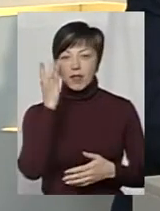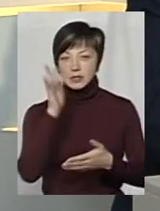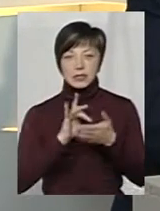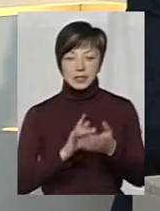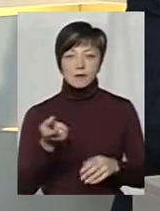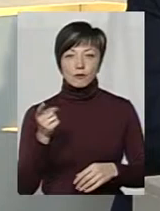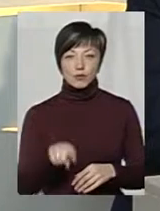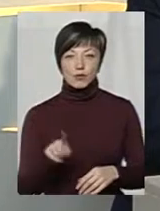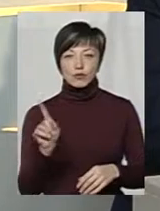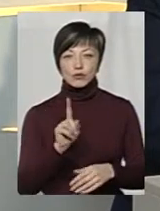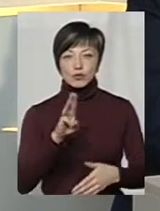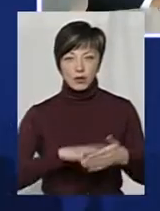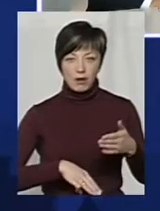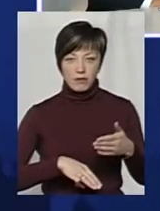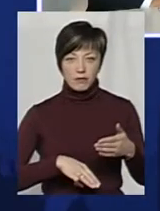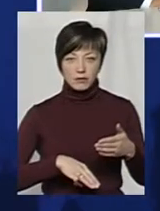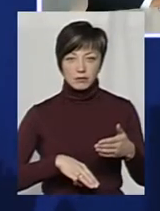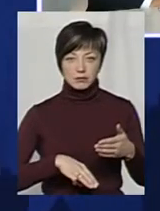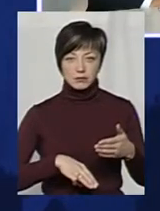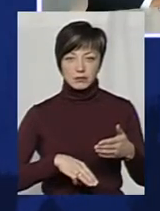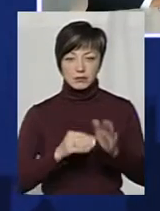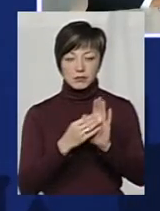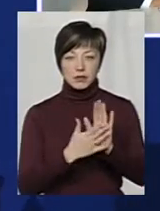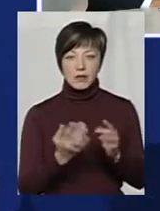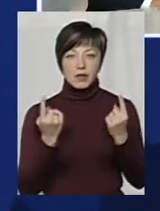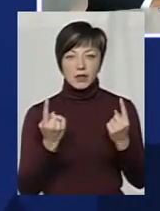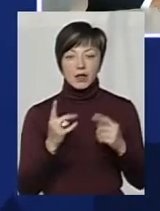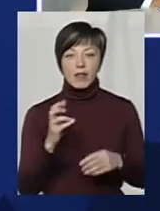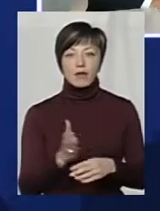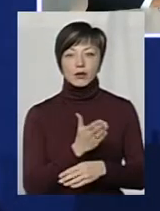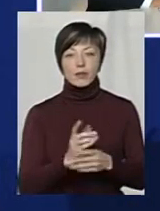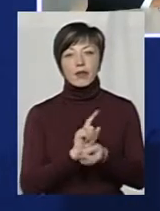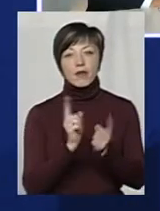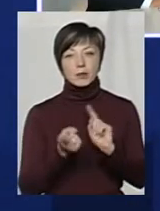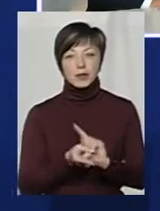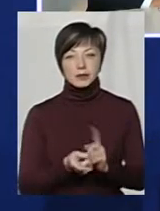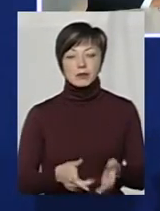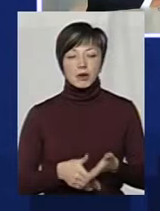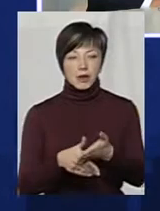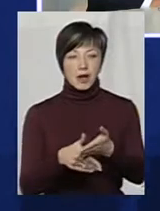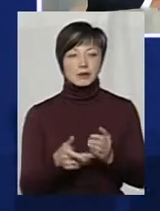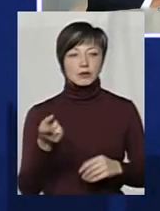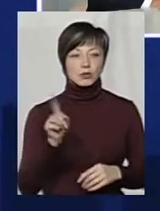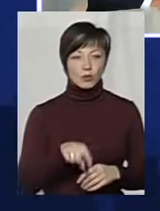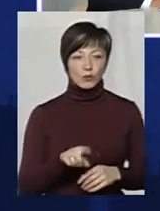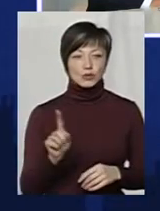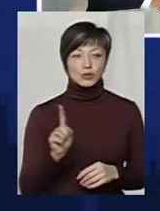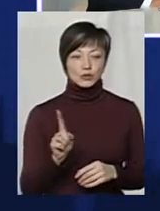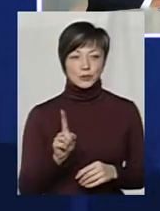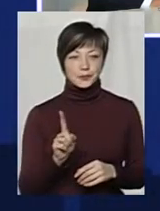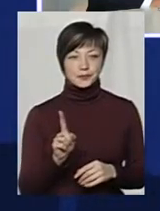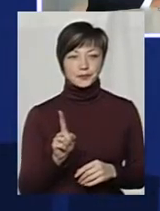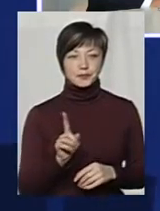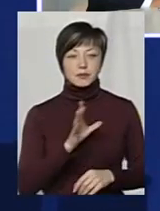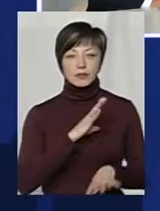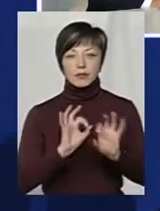щоб наложити штраф великий на товаровиробника, навпаки, сприяти тому, щоб